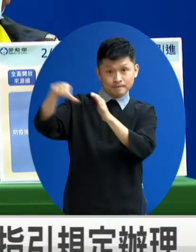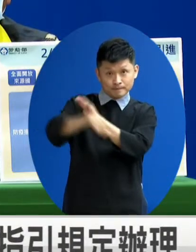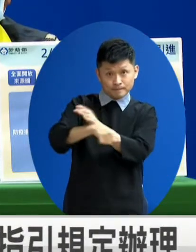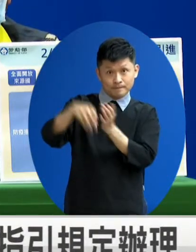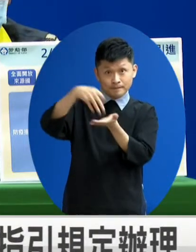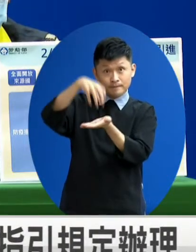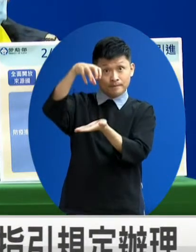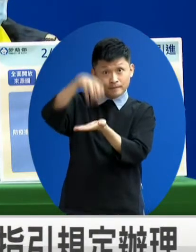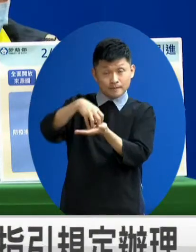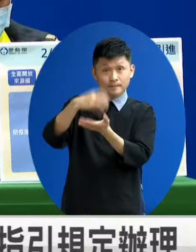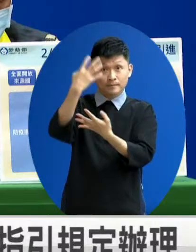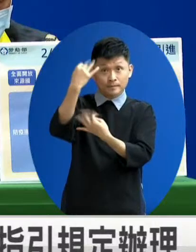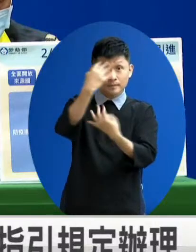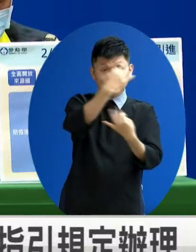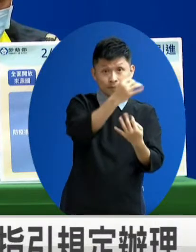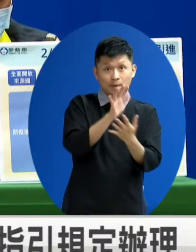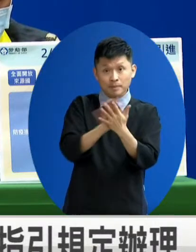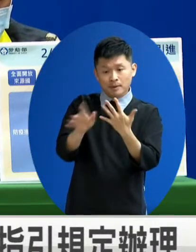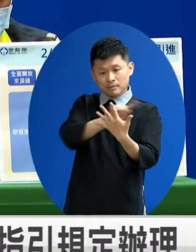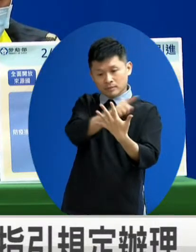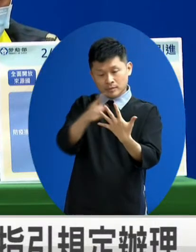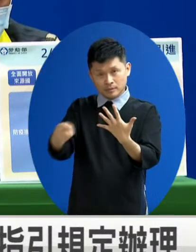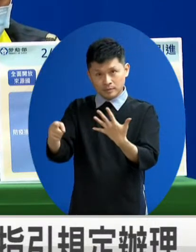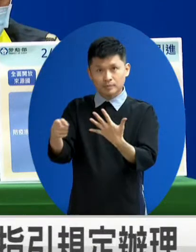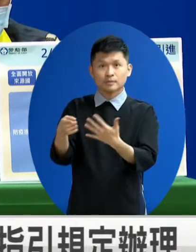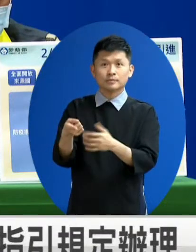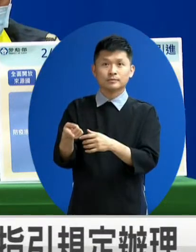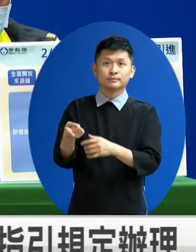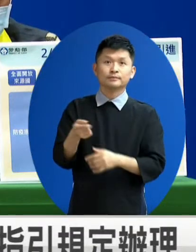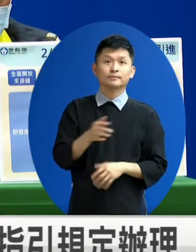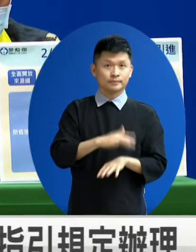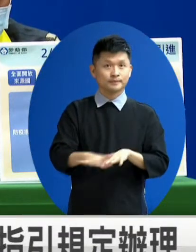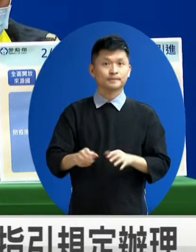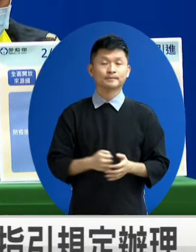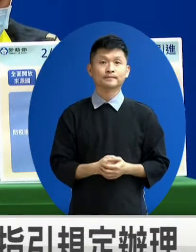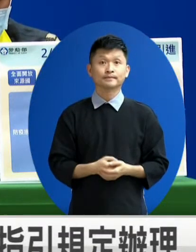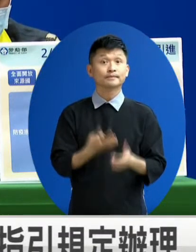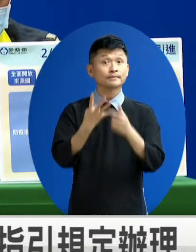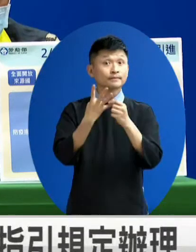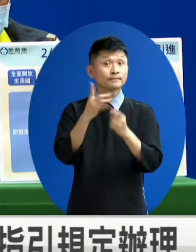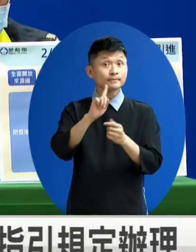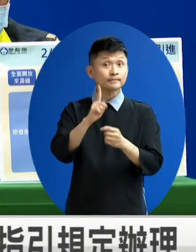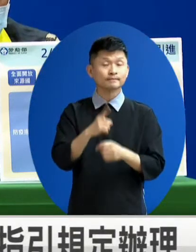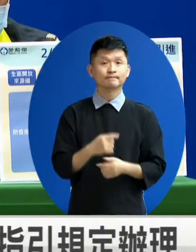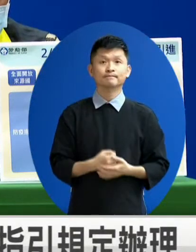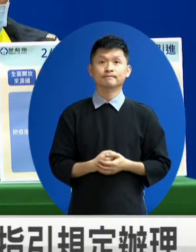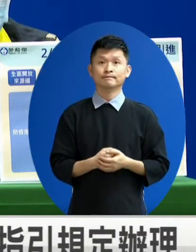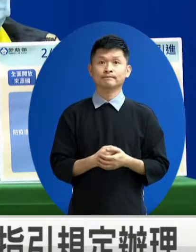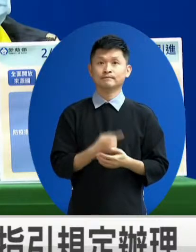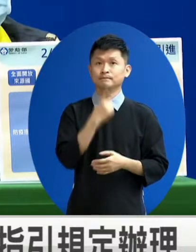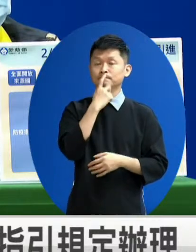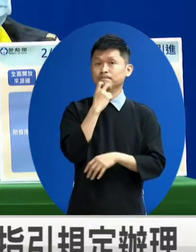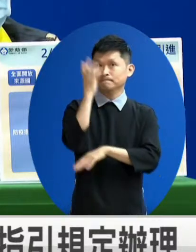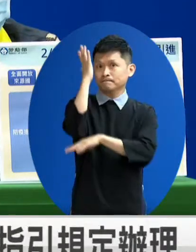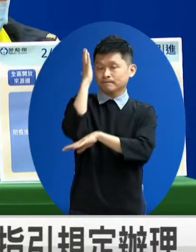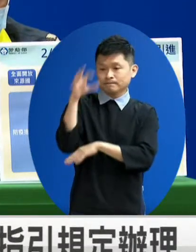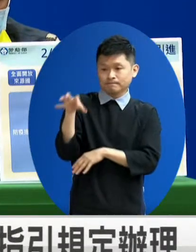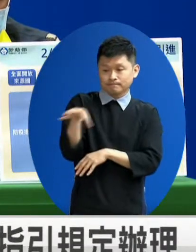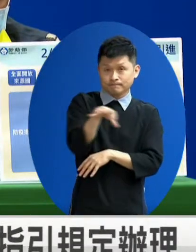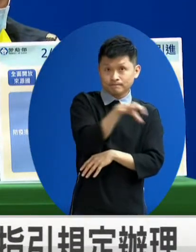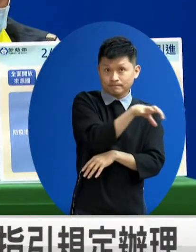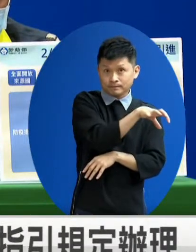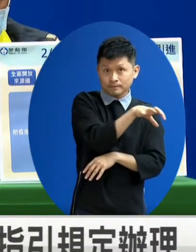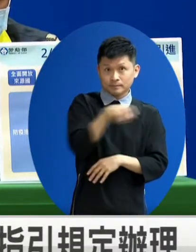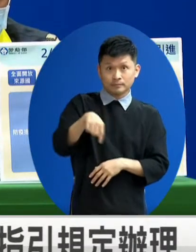期排序依序入境。那第四点说明，那各中央目的事业主管机关基